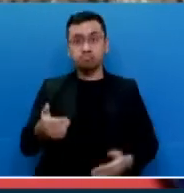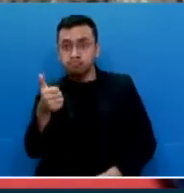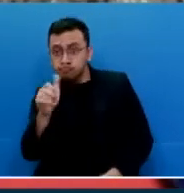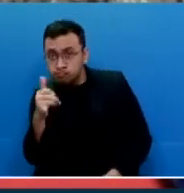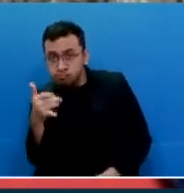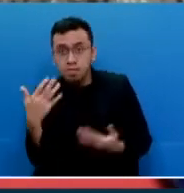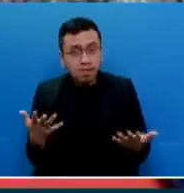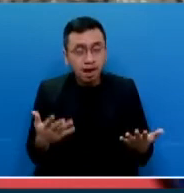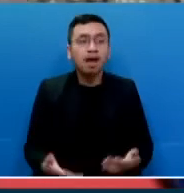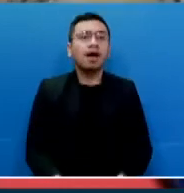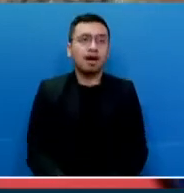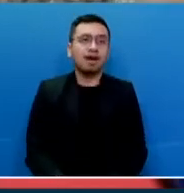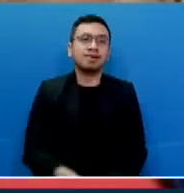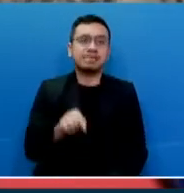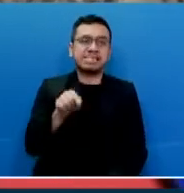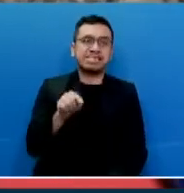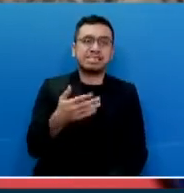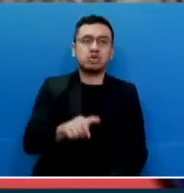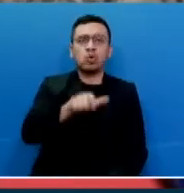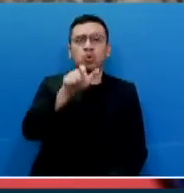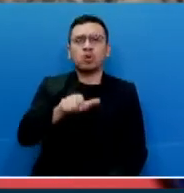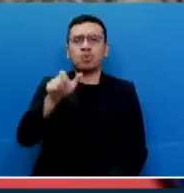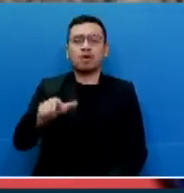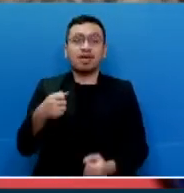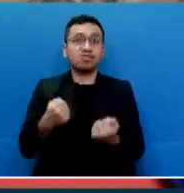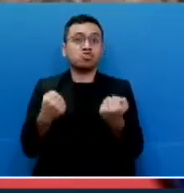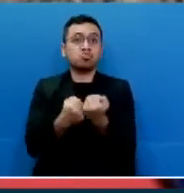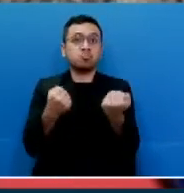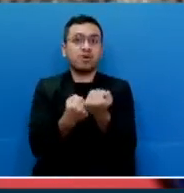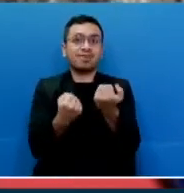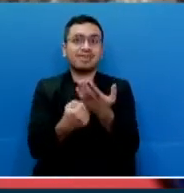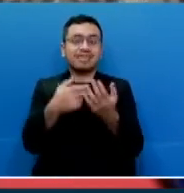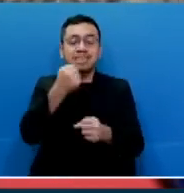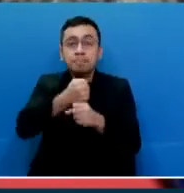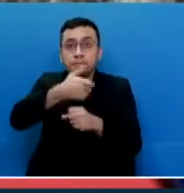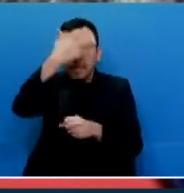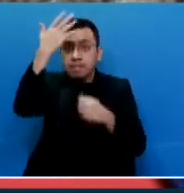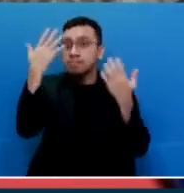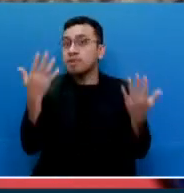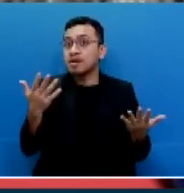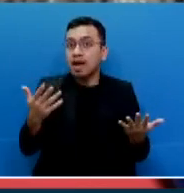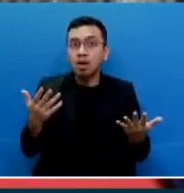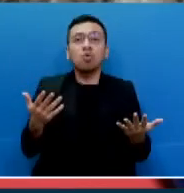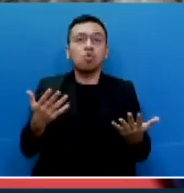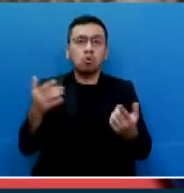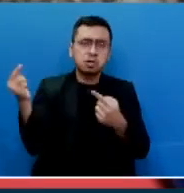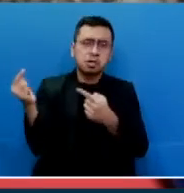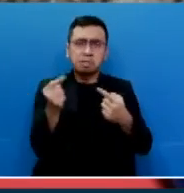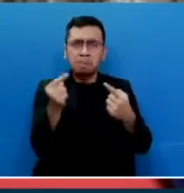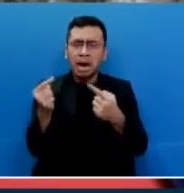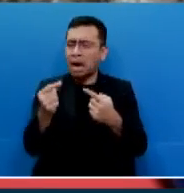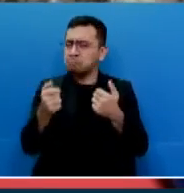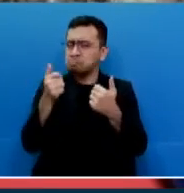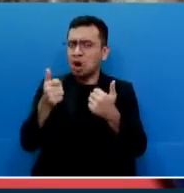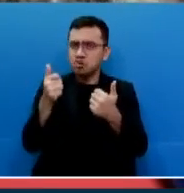mungkin ya ee ini dianggap sebuah Sesuatu yang Oke karena ya tadi bisa lepas bisa spontan